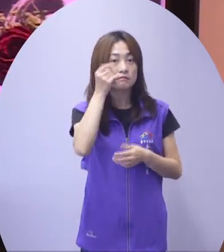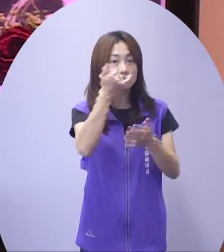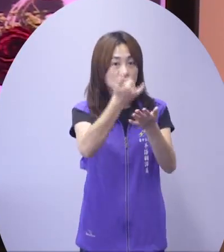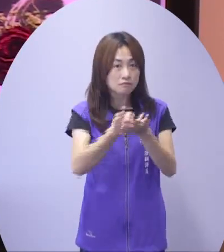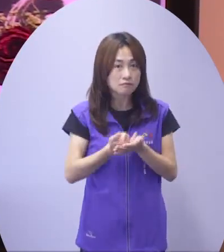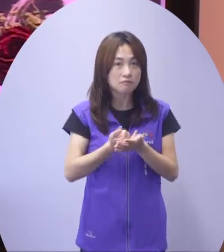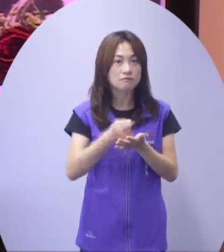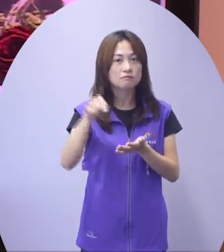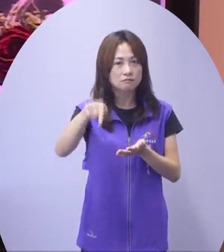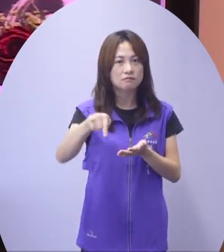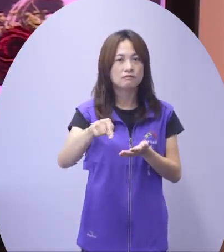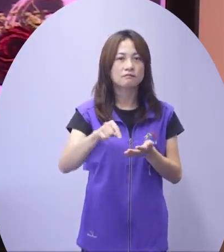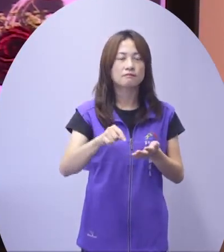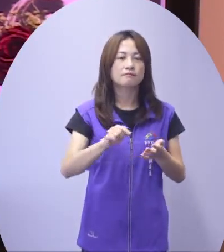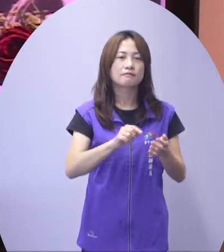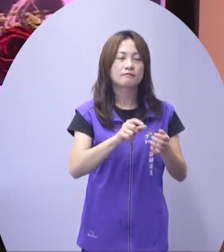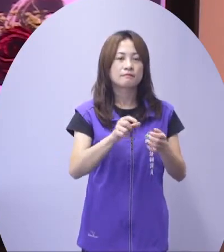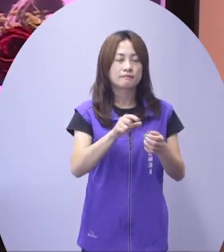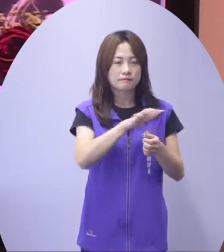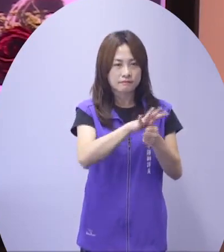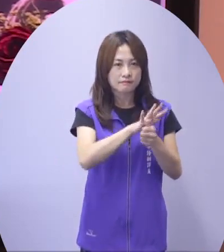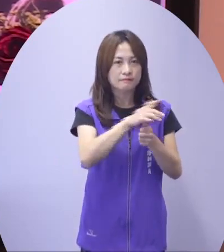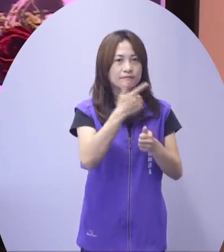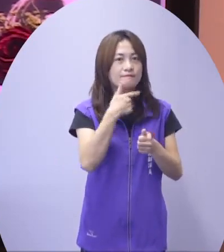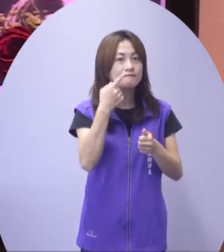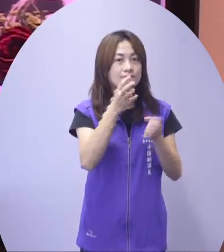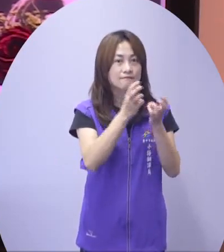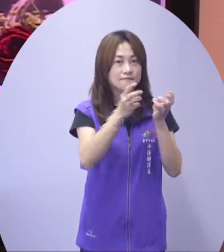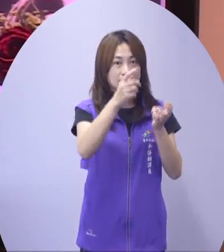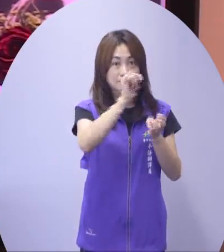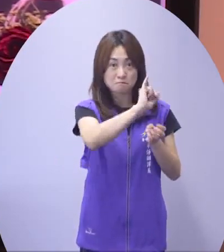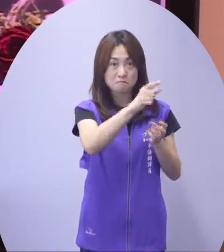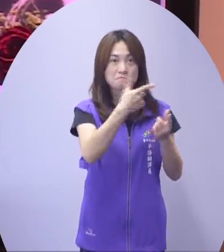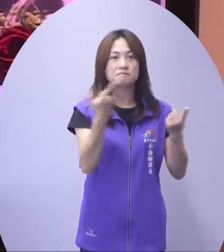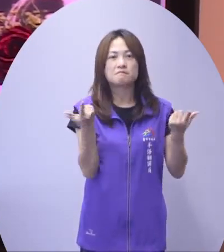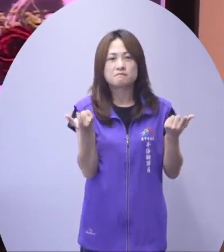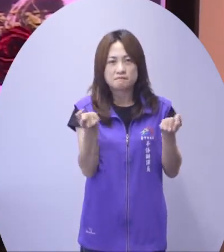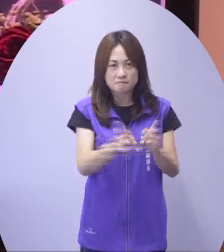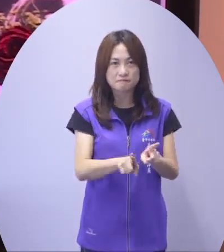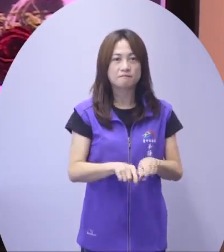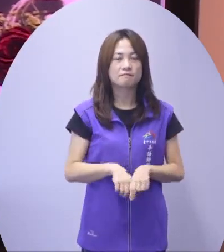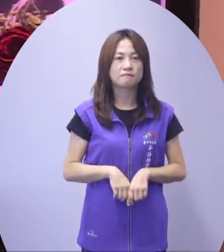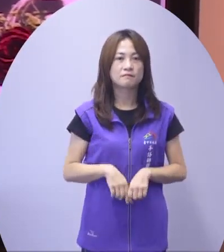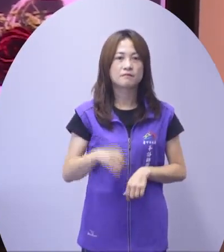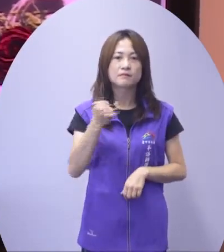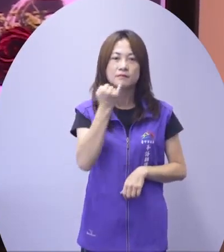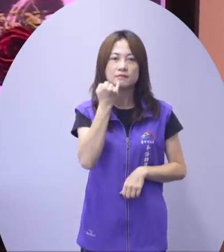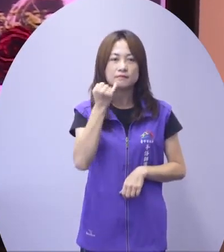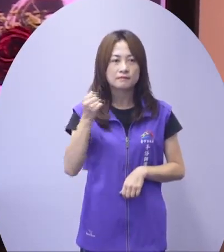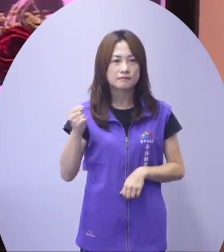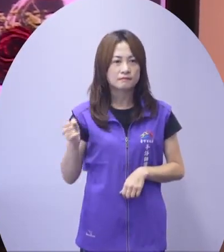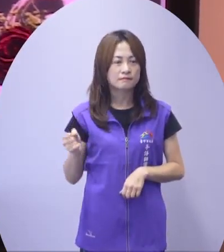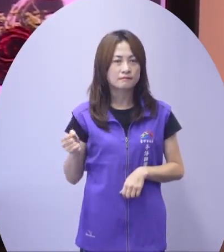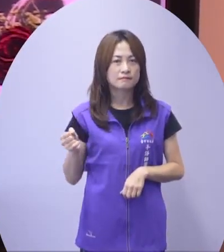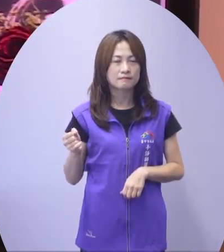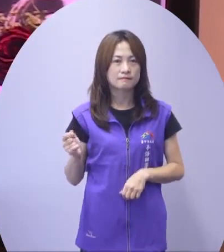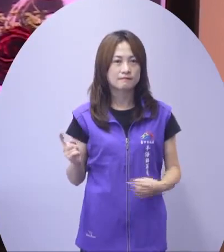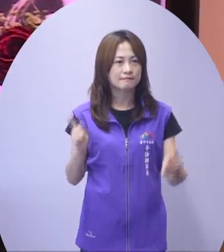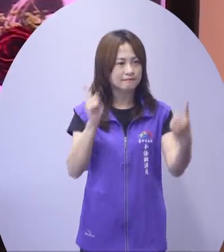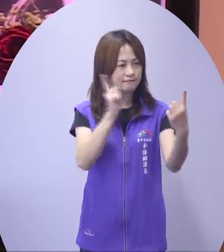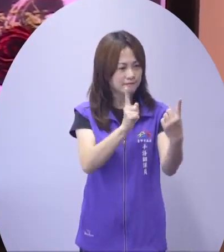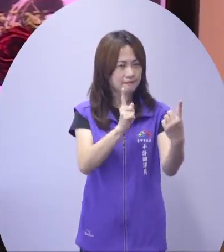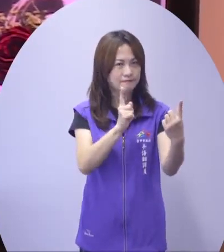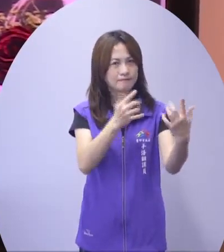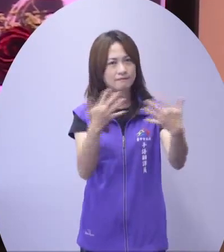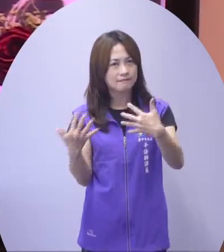这个部分呢，营造出梦境与迷宫结合的情境哦，让游客面对提问。做出抉择哦，这个把故事导